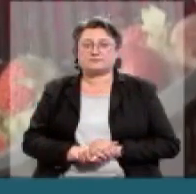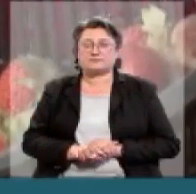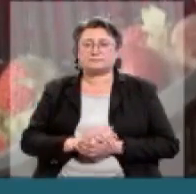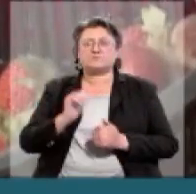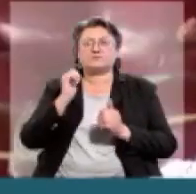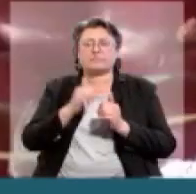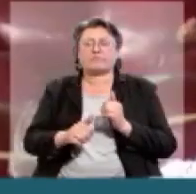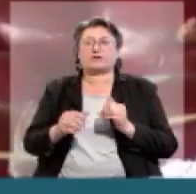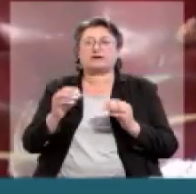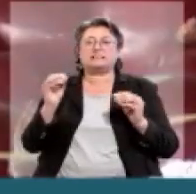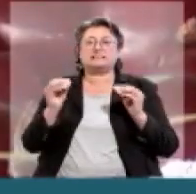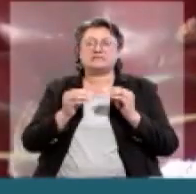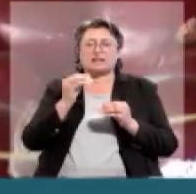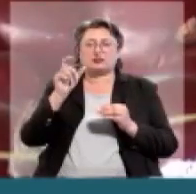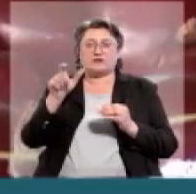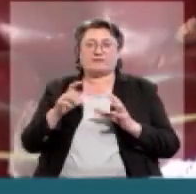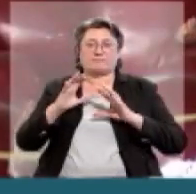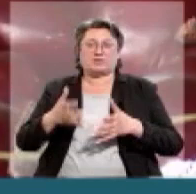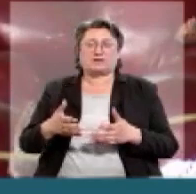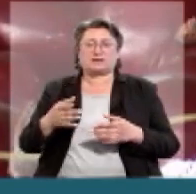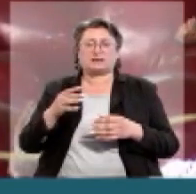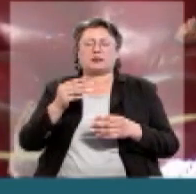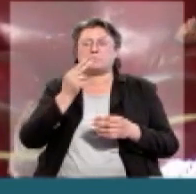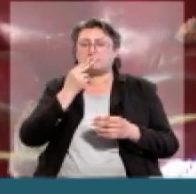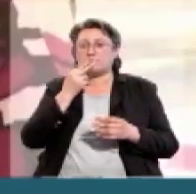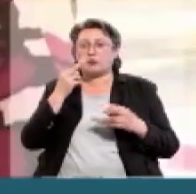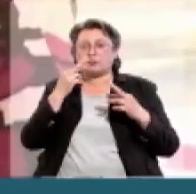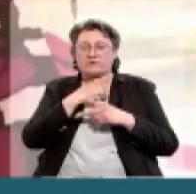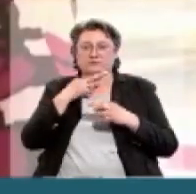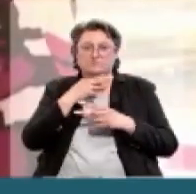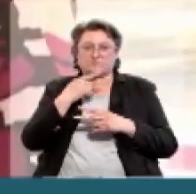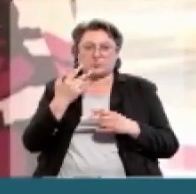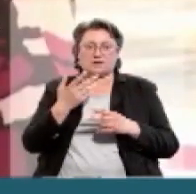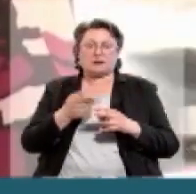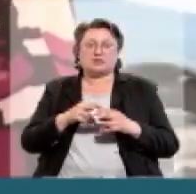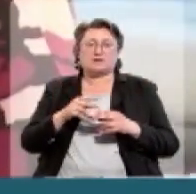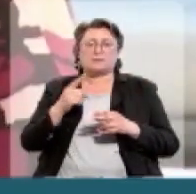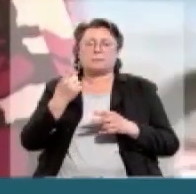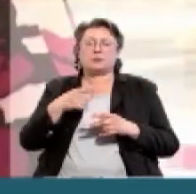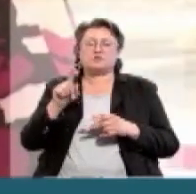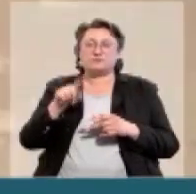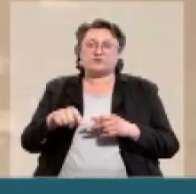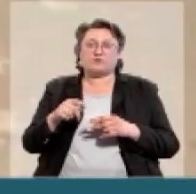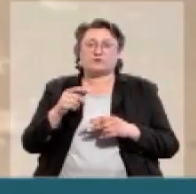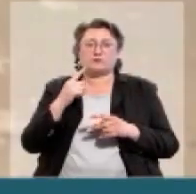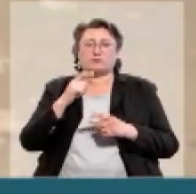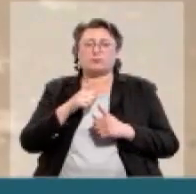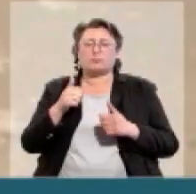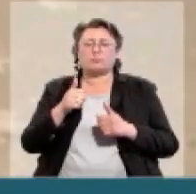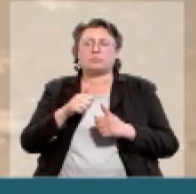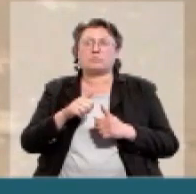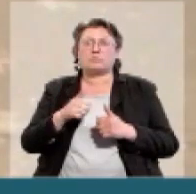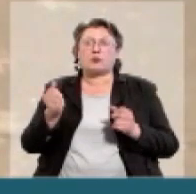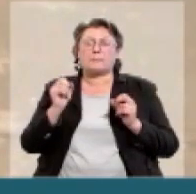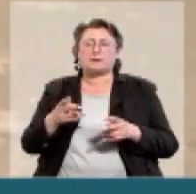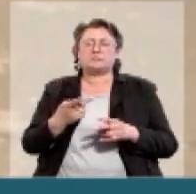Жыл сайын әлемдегі әрбір 10-ші адам қауіпті тағамдарды жеу салдарынан ауырады. Ең алдымен халықтың осал топтарына тамақтан болатын